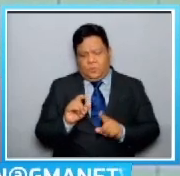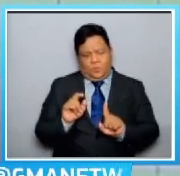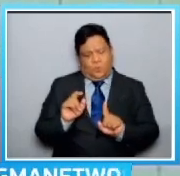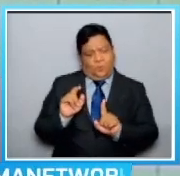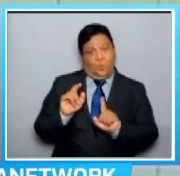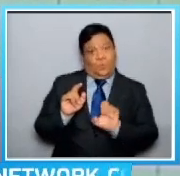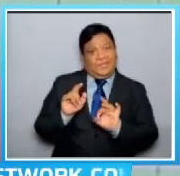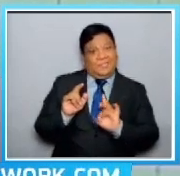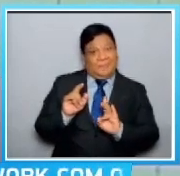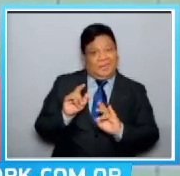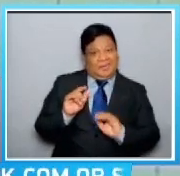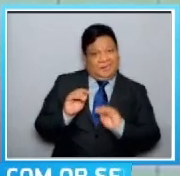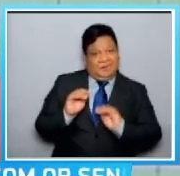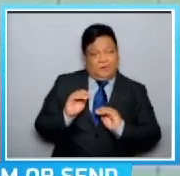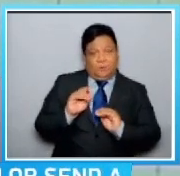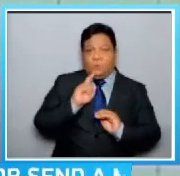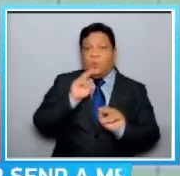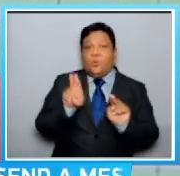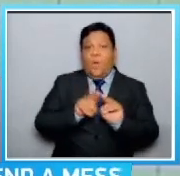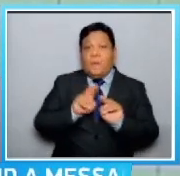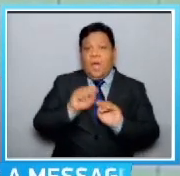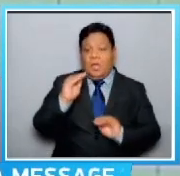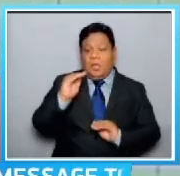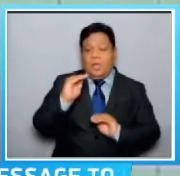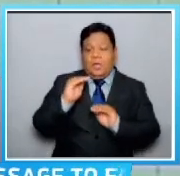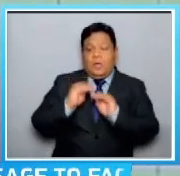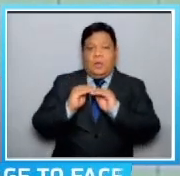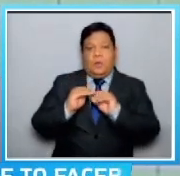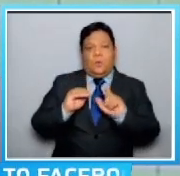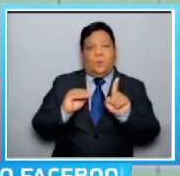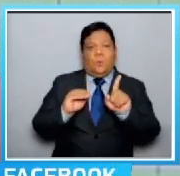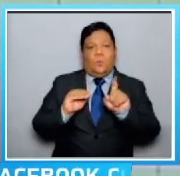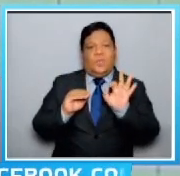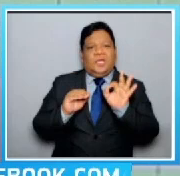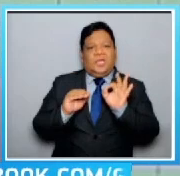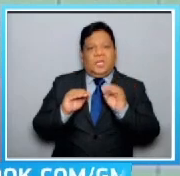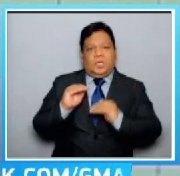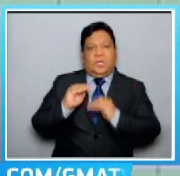187.23. Ang normal high niya nasa 190. So may